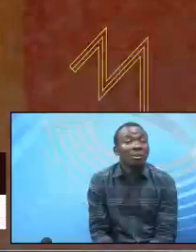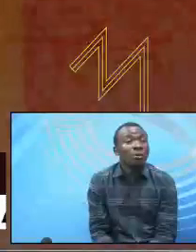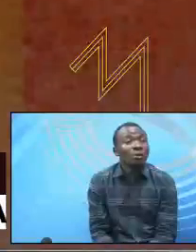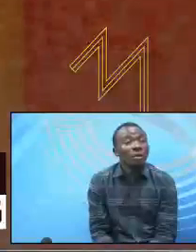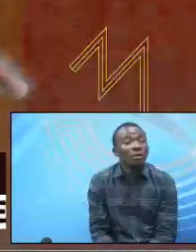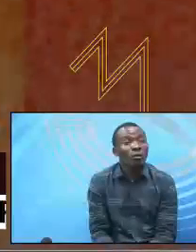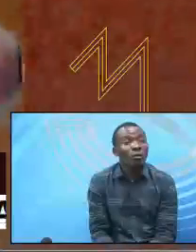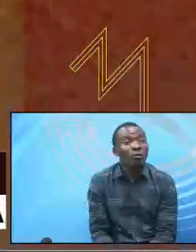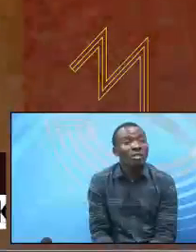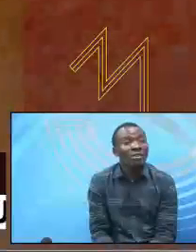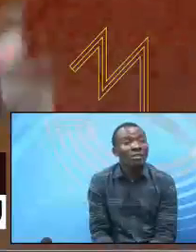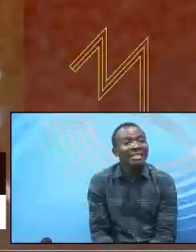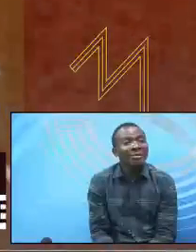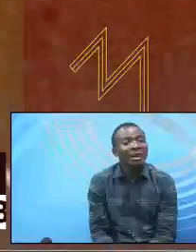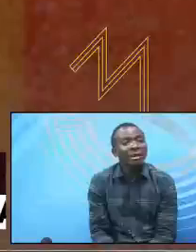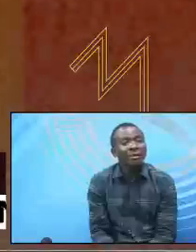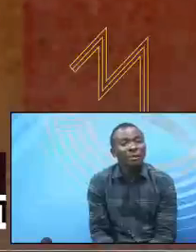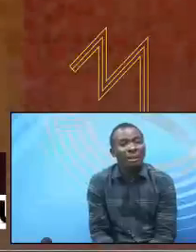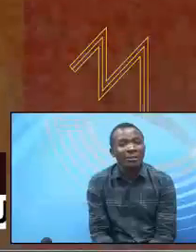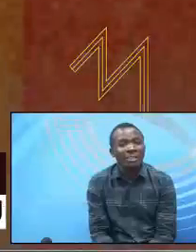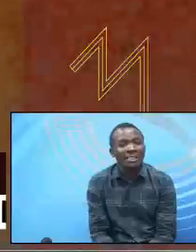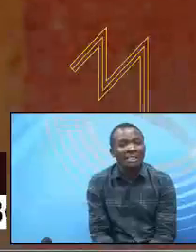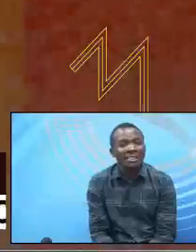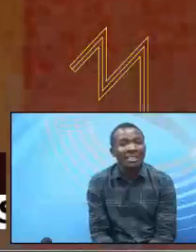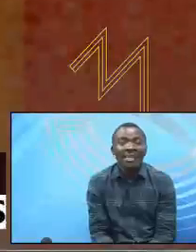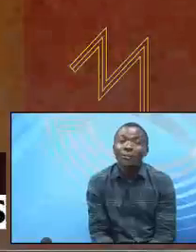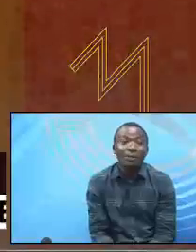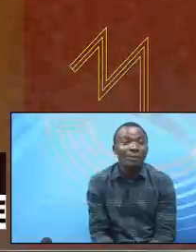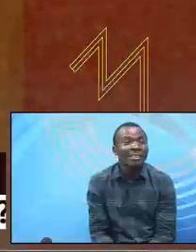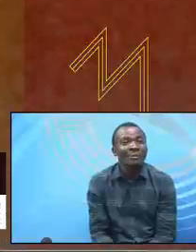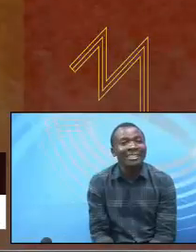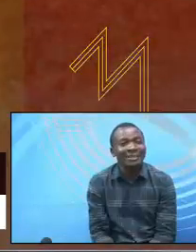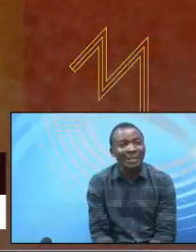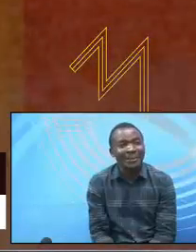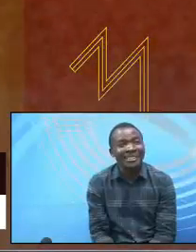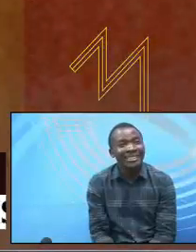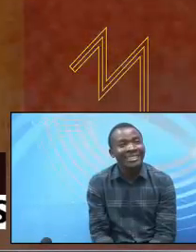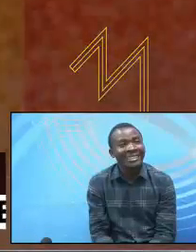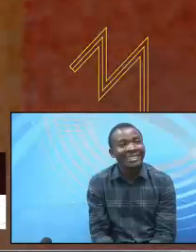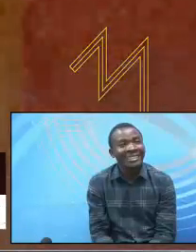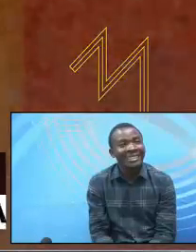kubera ko ushobora kubaza mugenzi wawe ngo nsobanurire ashobora kukubeshya mugenzi wawe